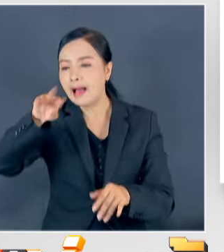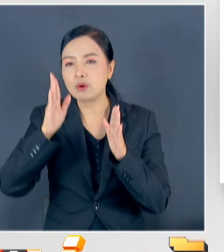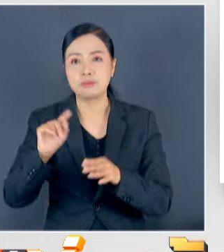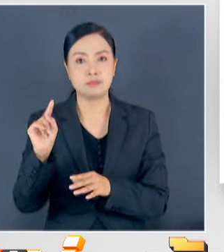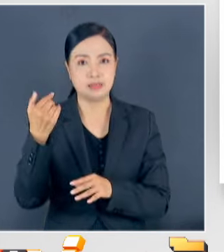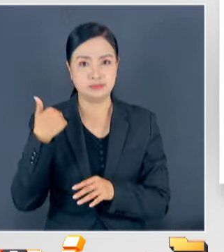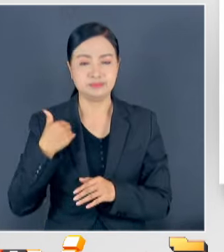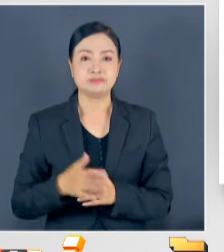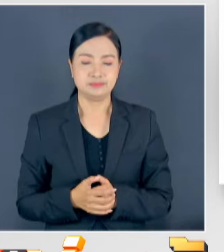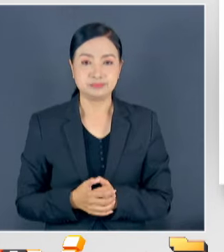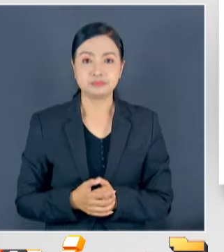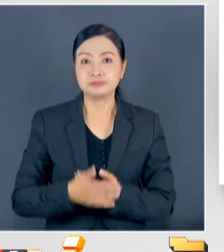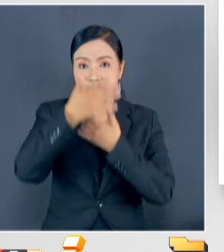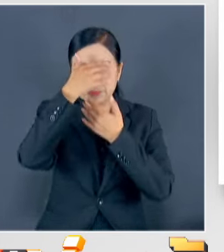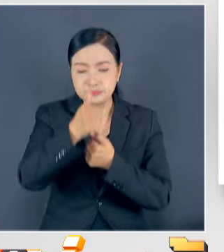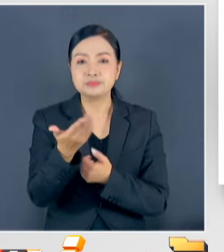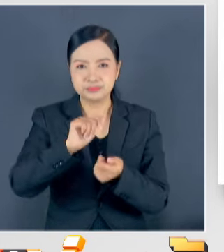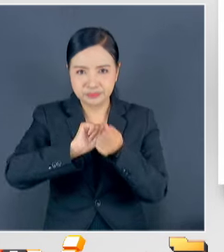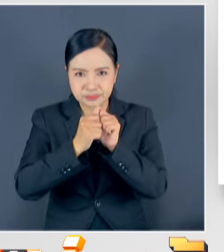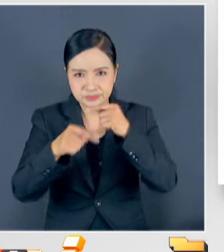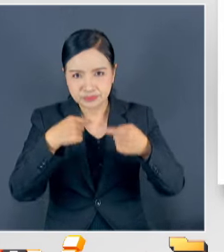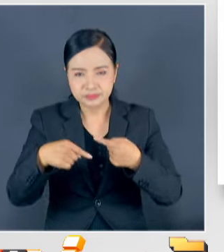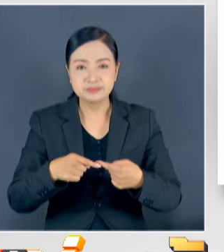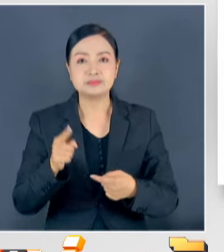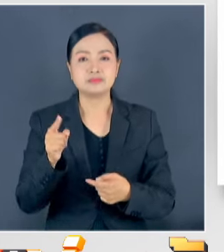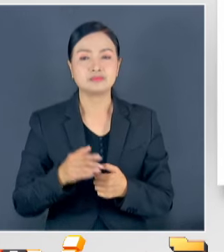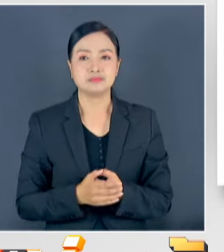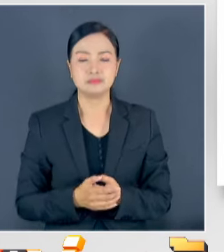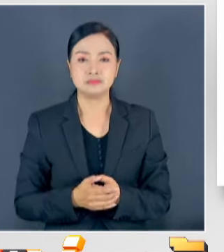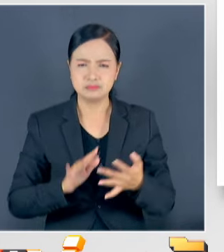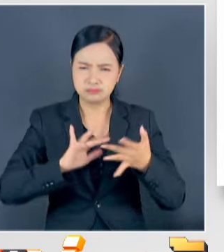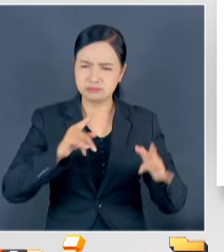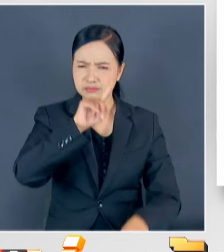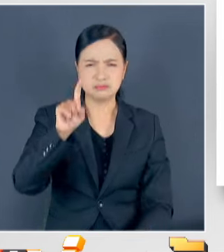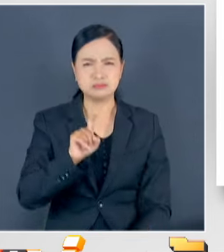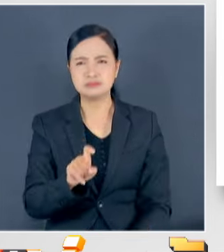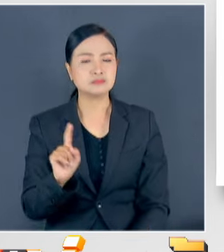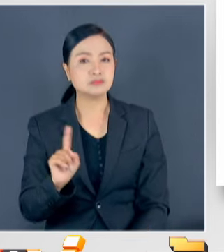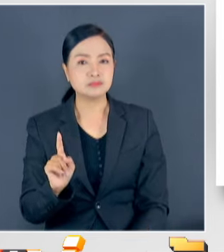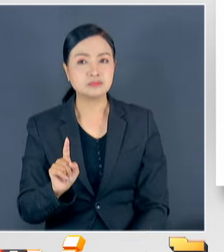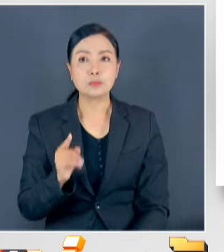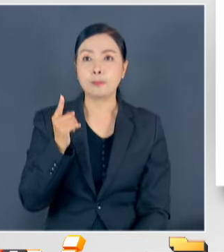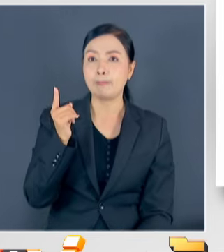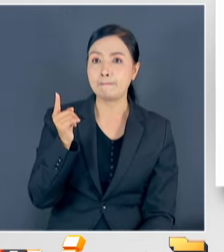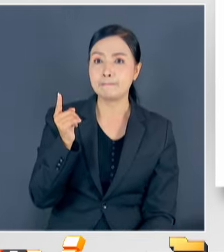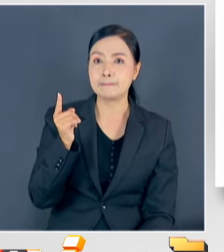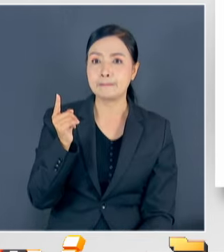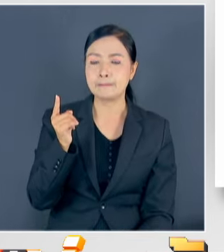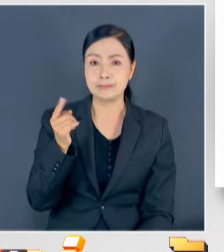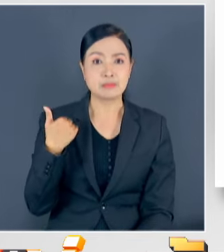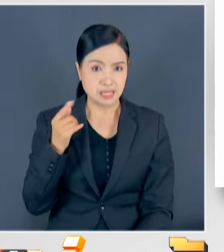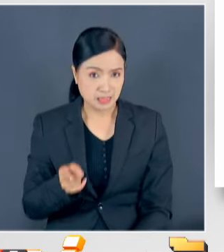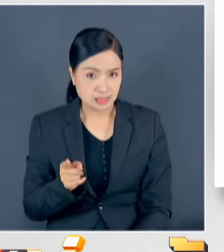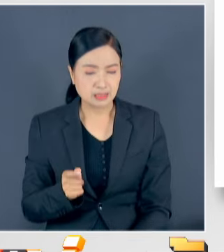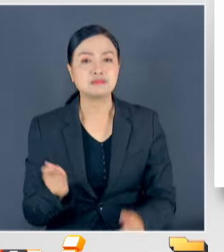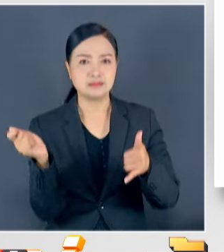าจ้างเขาบอกตามตกลงครับสนใจในแชทมาครับผมทำเอาชาวเน็ตพากันสงสัยว่าเอ๊ะโพสต์แบบนี้งานนี้มันมีจ